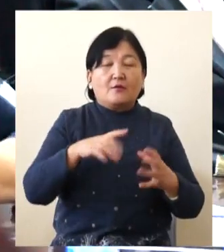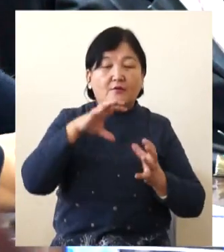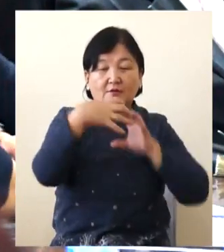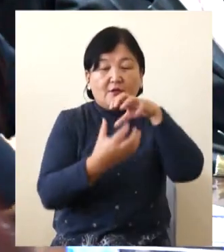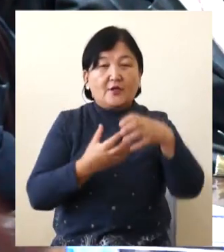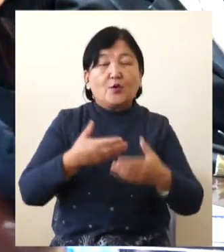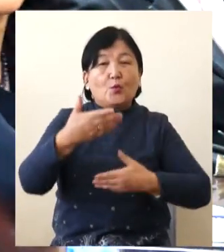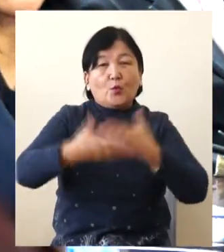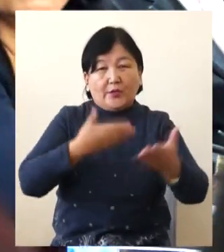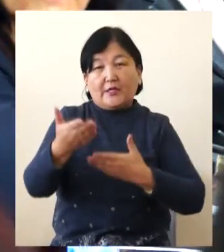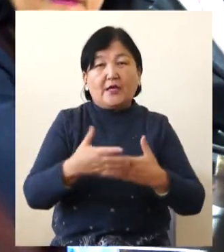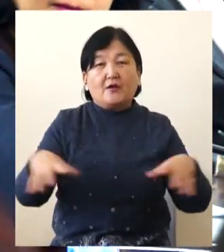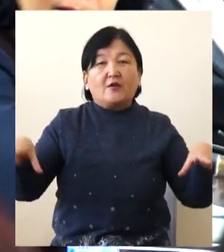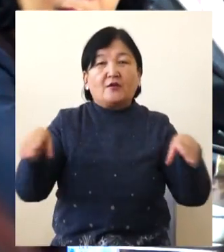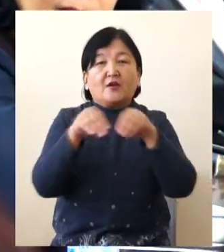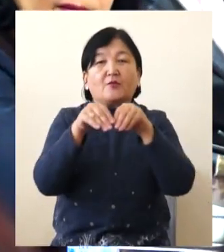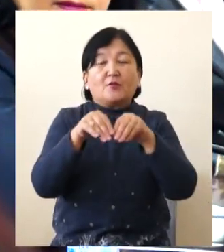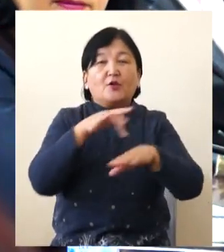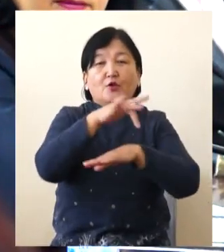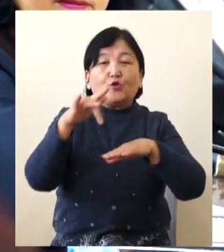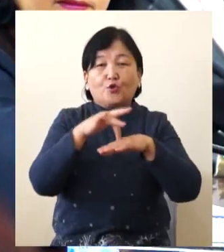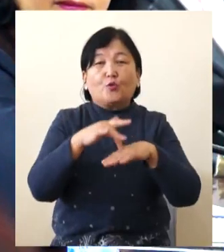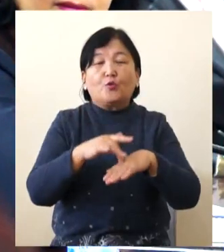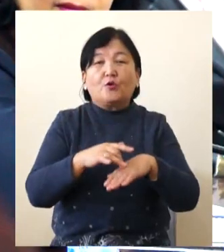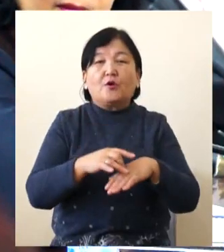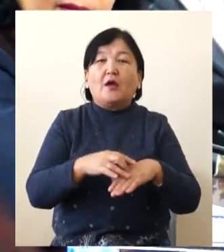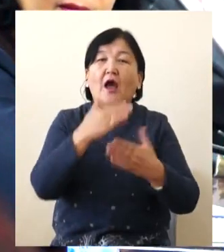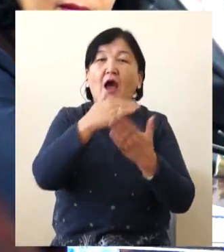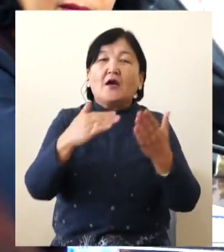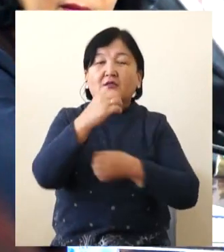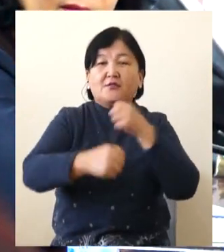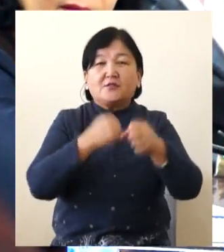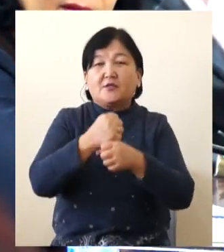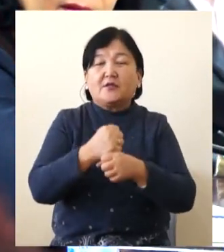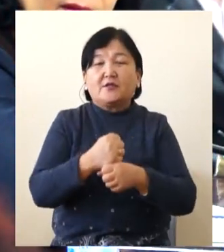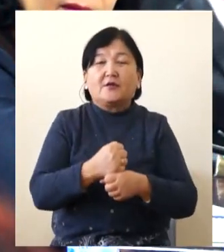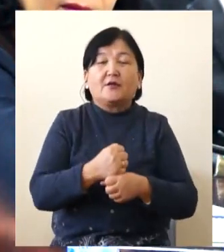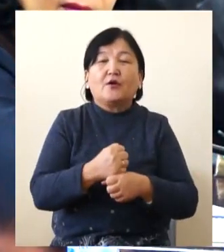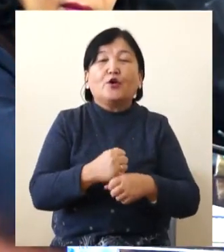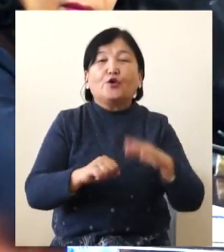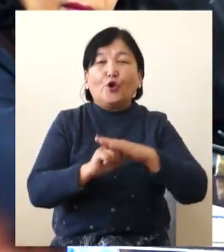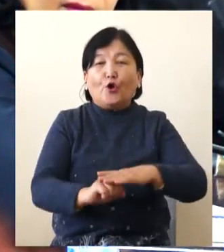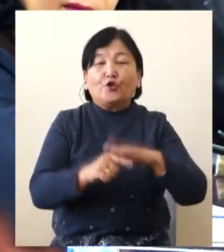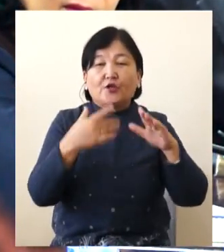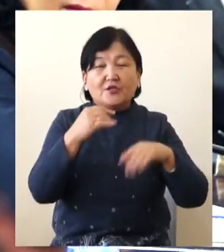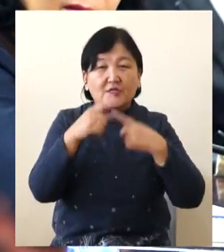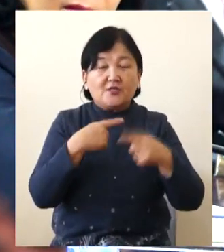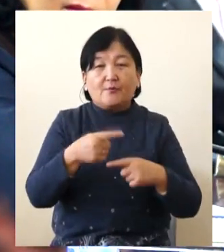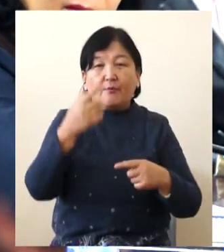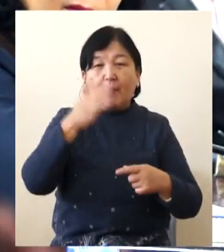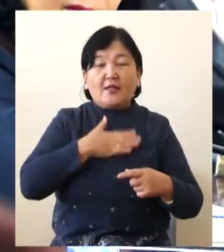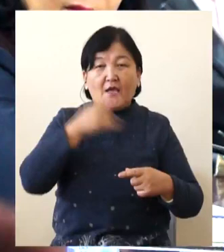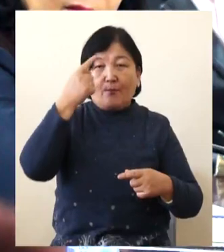дэлхийн худалдааны юу бол эргэлт бол нэг хэсэгтээ бол хасч юм жижиг одоо өндөр зогсож байгаа юм. Тэгээд манайх одоо яг манай Монгол